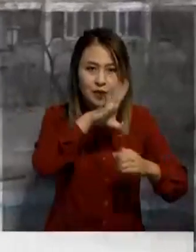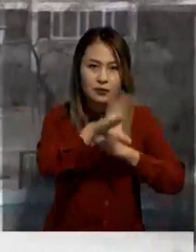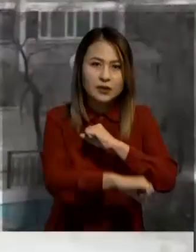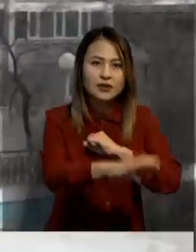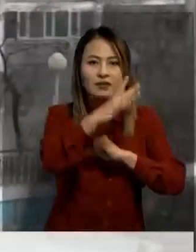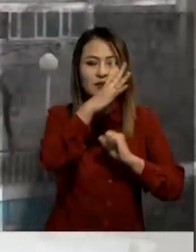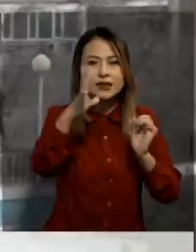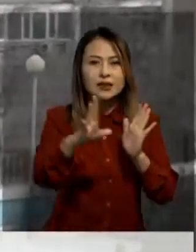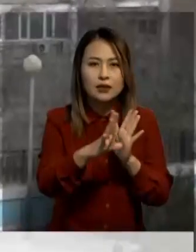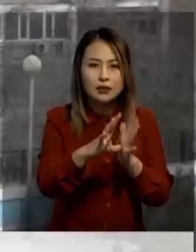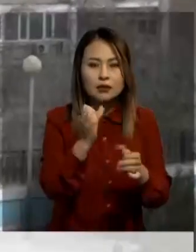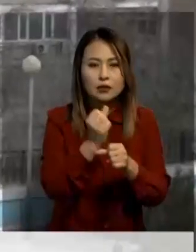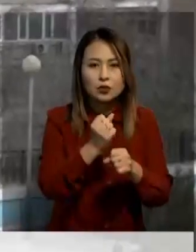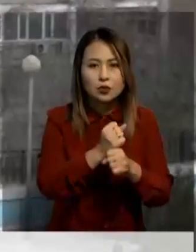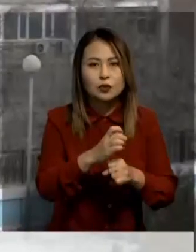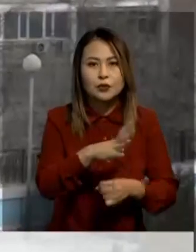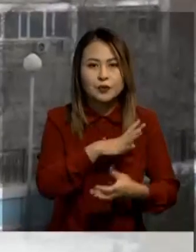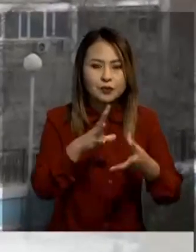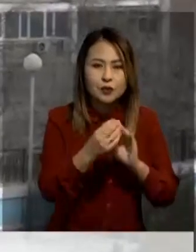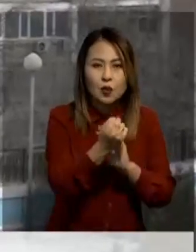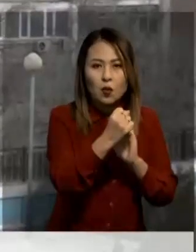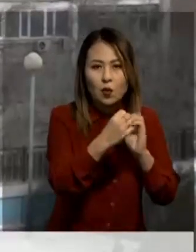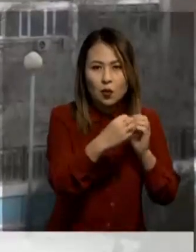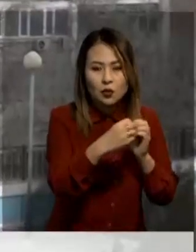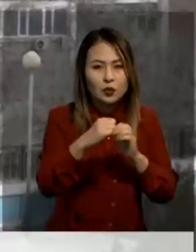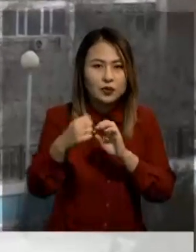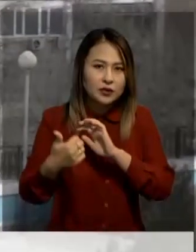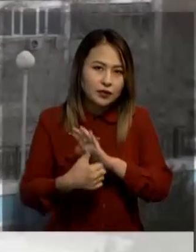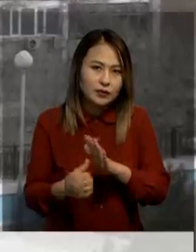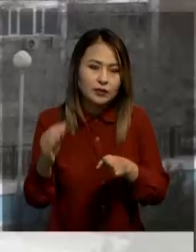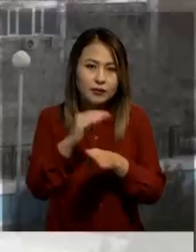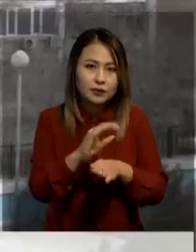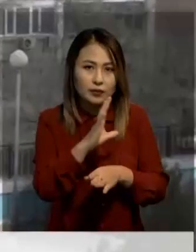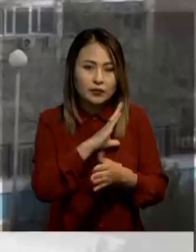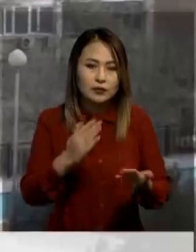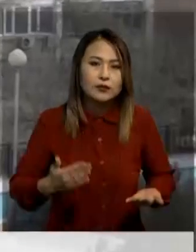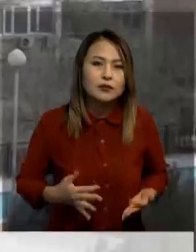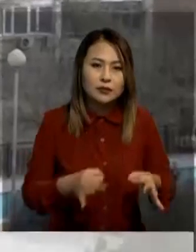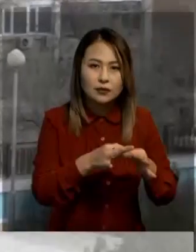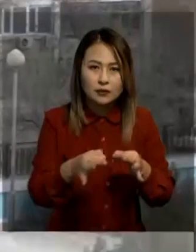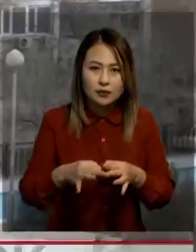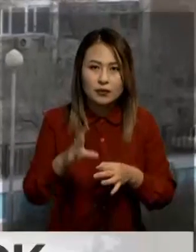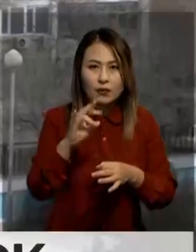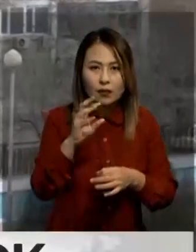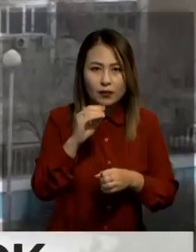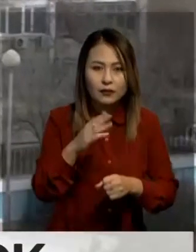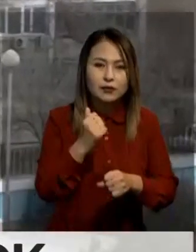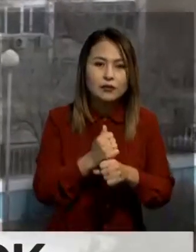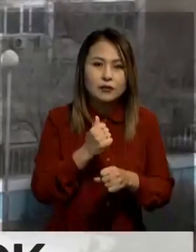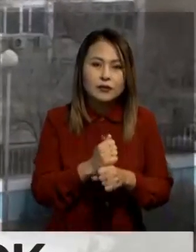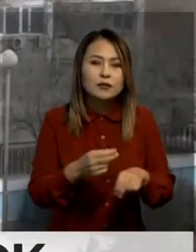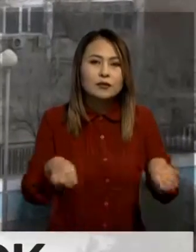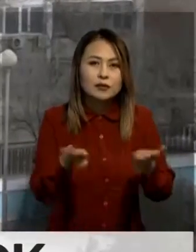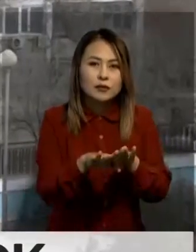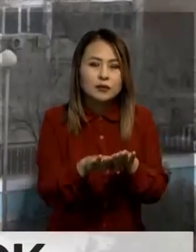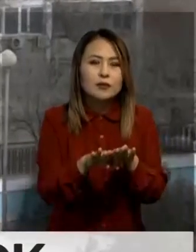қаланың энергокомбинаттан су қабылдау мөлшері 10-16 мың текше метрге дейін артқаны байқалады. Аймақ әкімі Нұрлан Ноғаев коммуналдық қызметтер мен уәкілетті